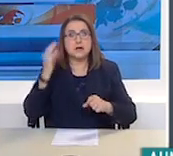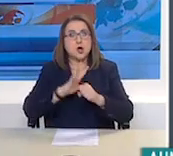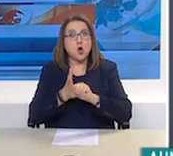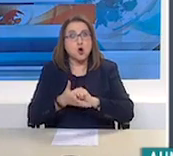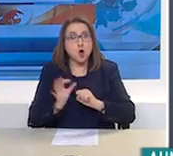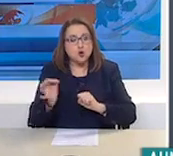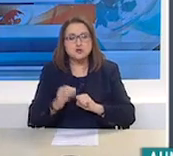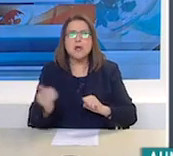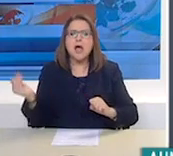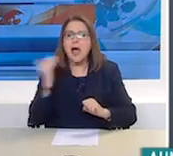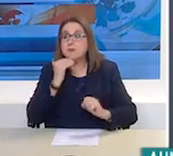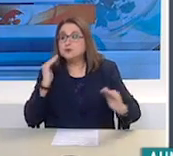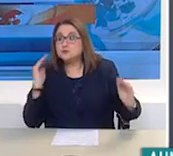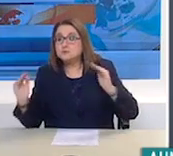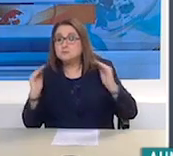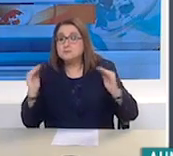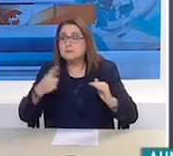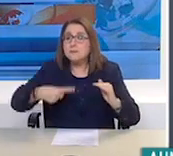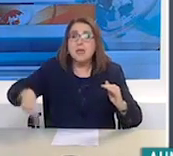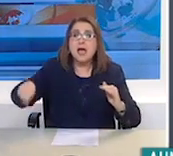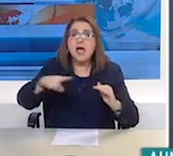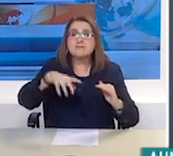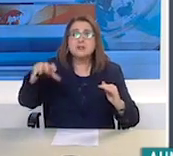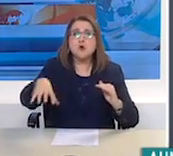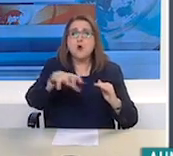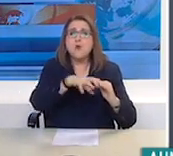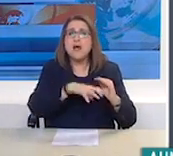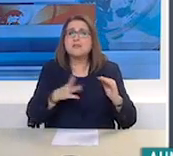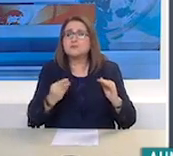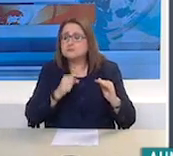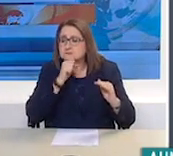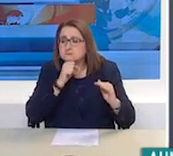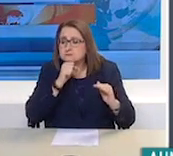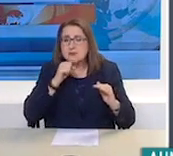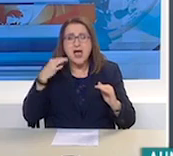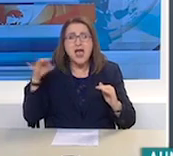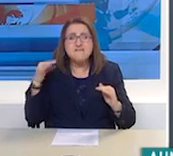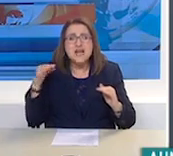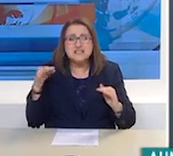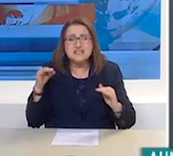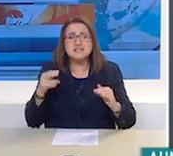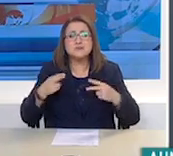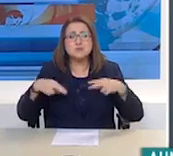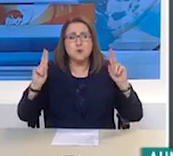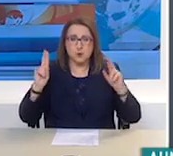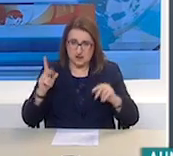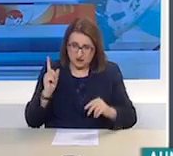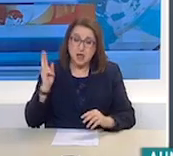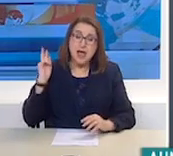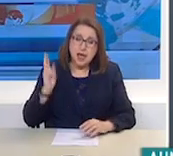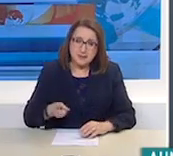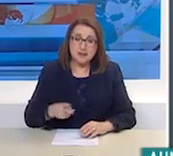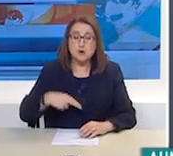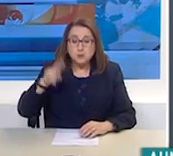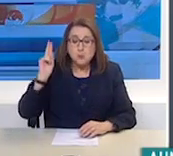νοσήσουν βαρύτερα αν κολλήσουν ή να μην αντέξουν και να καταλήξουν. Η κυριότερη ομάδα συνανθρώπων που έχει αυξημένο κίνδυνο